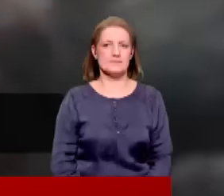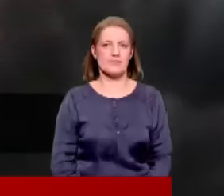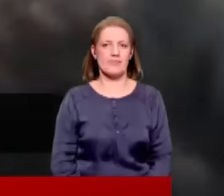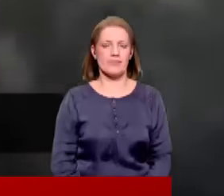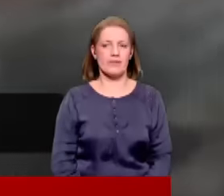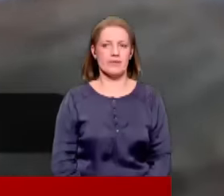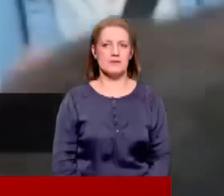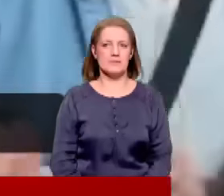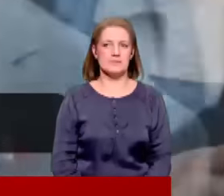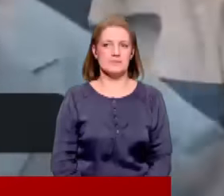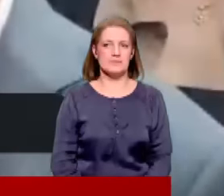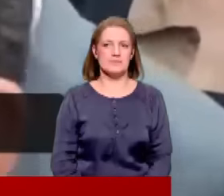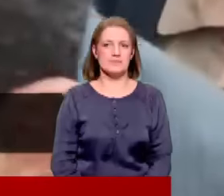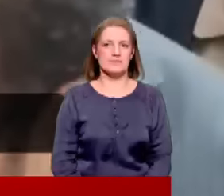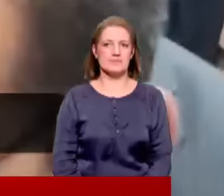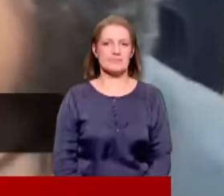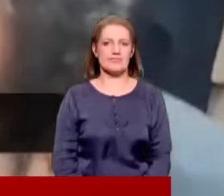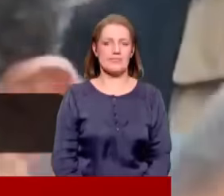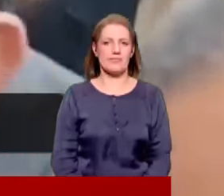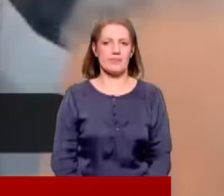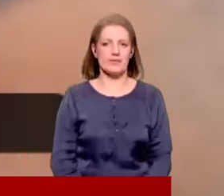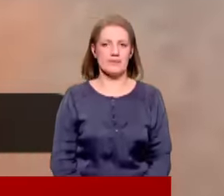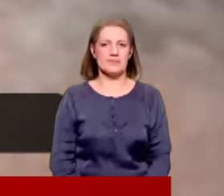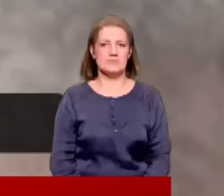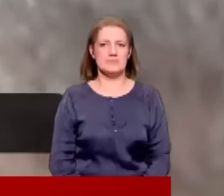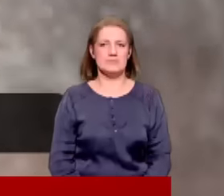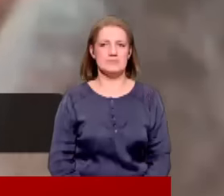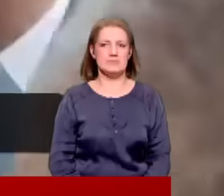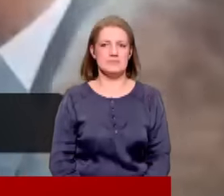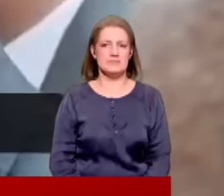Başkanım sabaha kadar buradasın. Ben normal